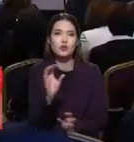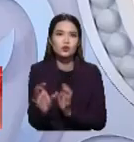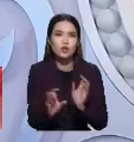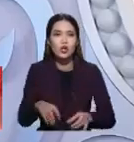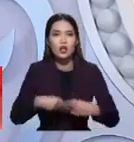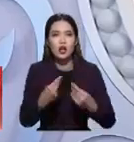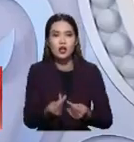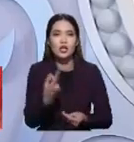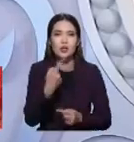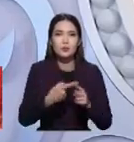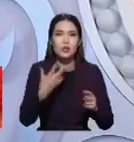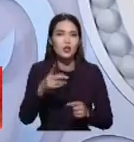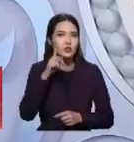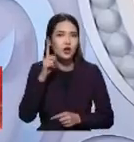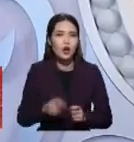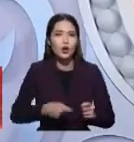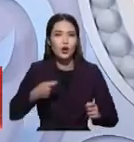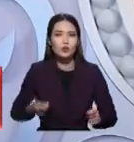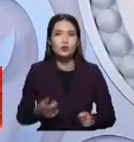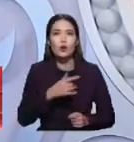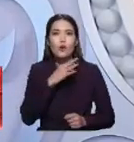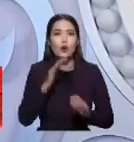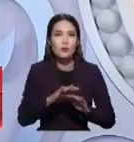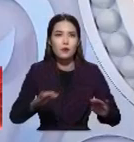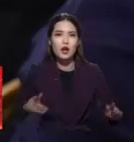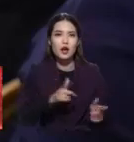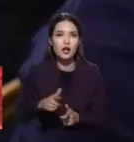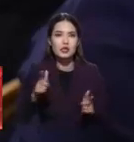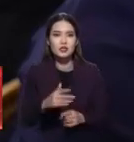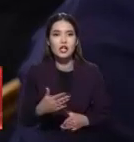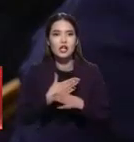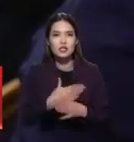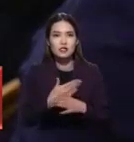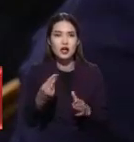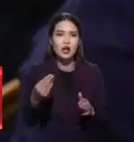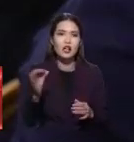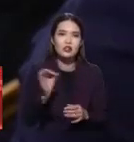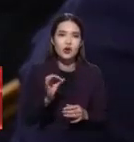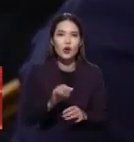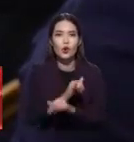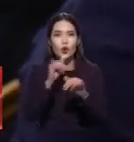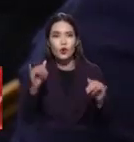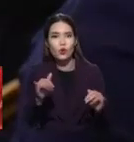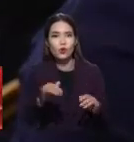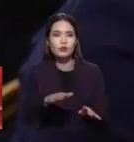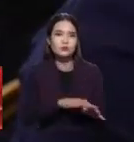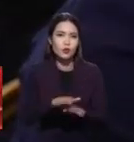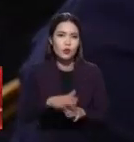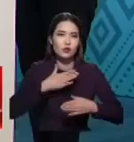төлемнің 1,5 жасқа дейін ұзартылуы, көп балалы аналарға тағайындалған жәрдемақы мөлшерінің ұлғаюына көңіл толатынын